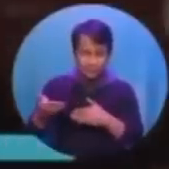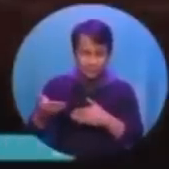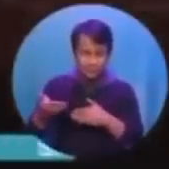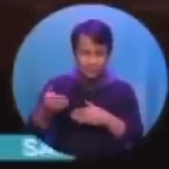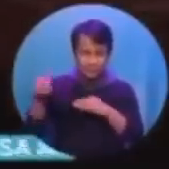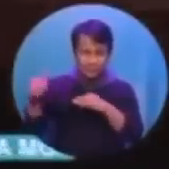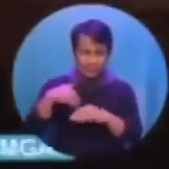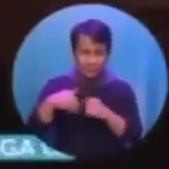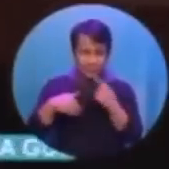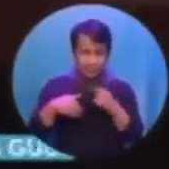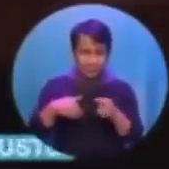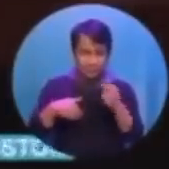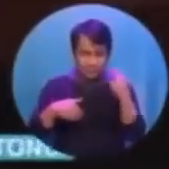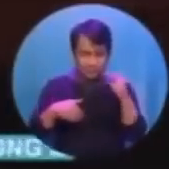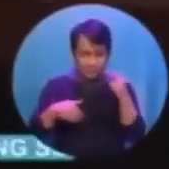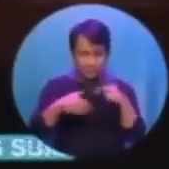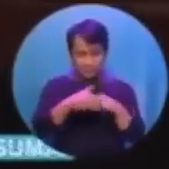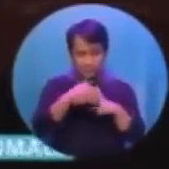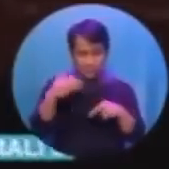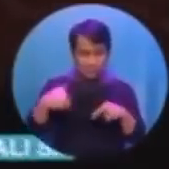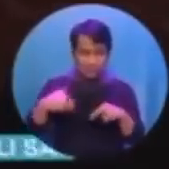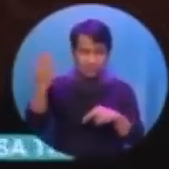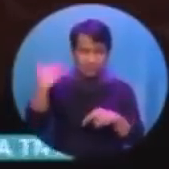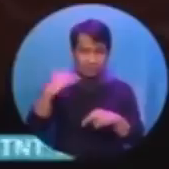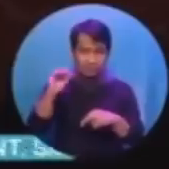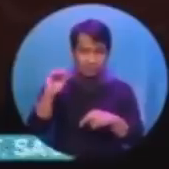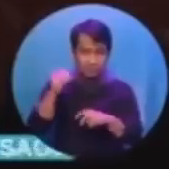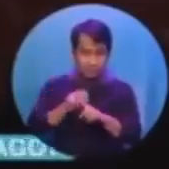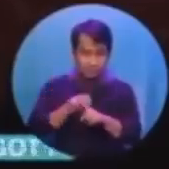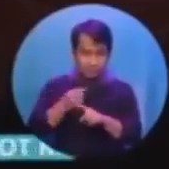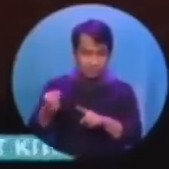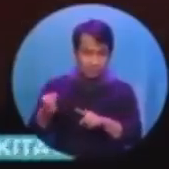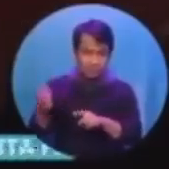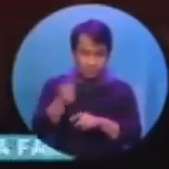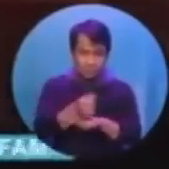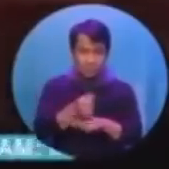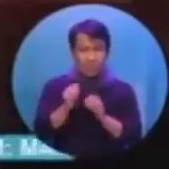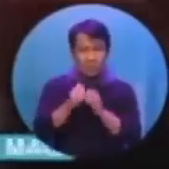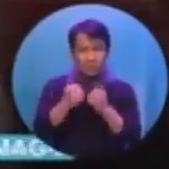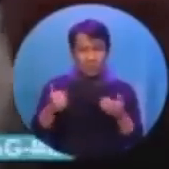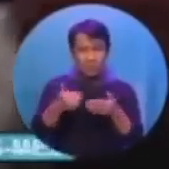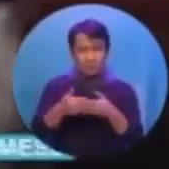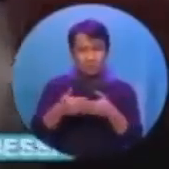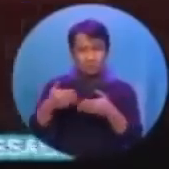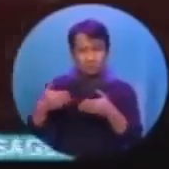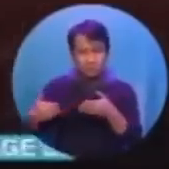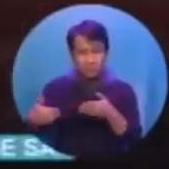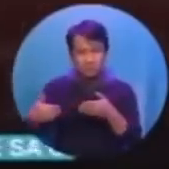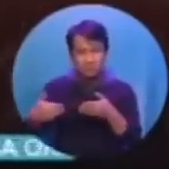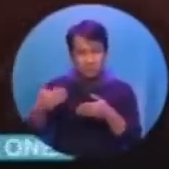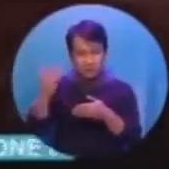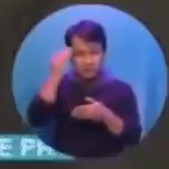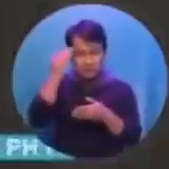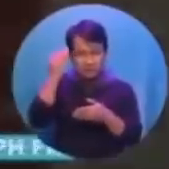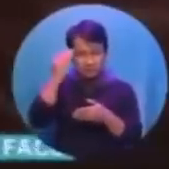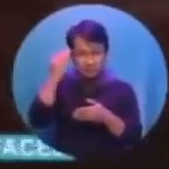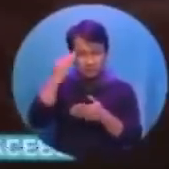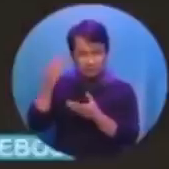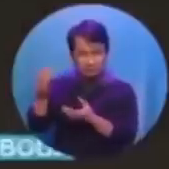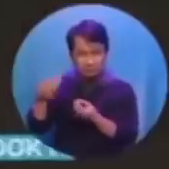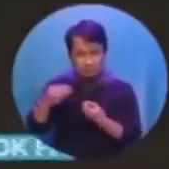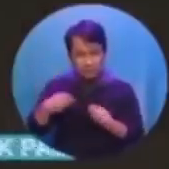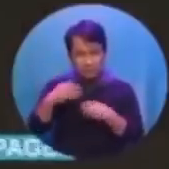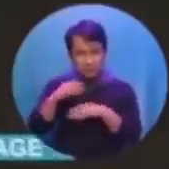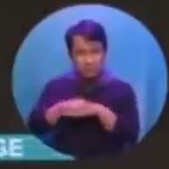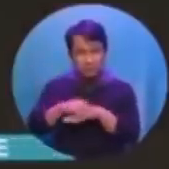tinawag yung pamangkin ko noong October po, Idol. Okay. So, bago po yung pangyari, wala ho ba siyang natatanggap ng